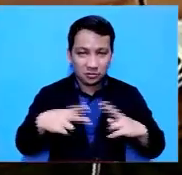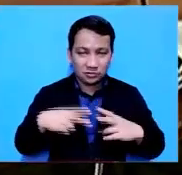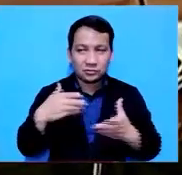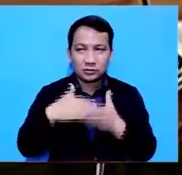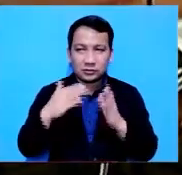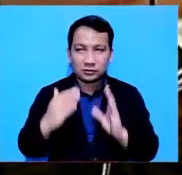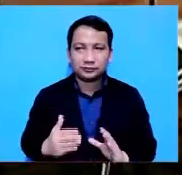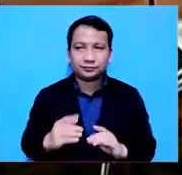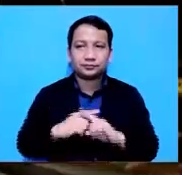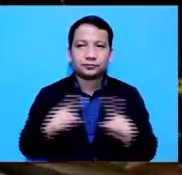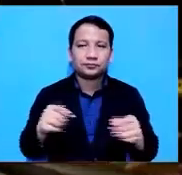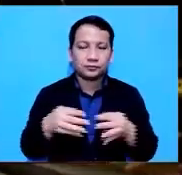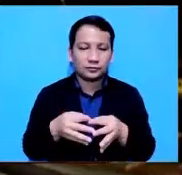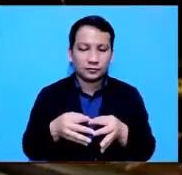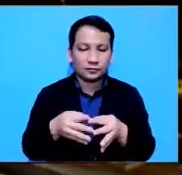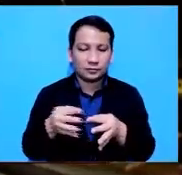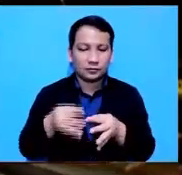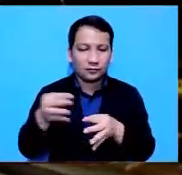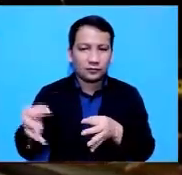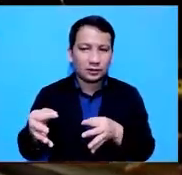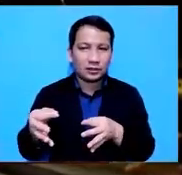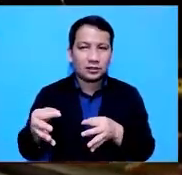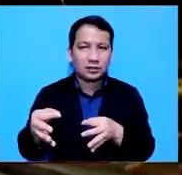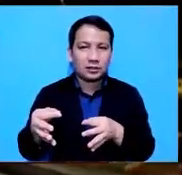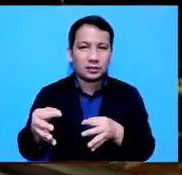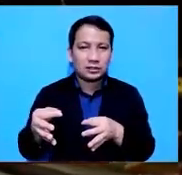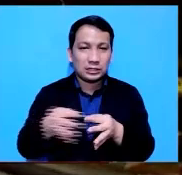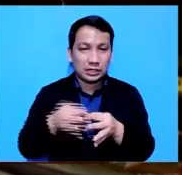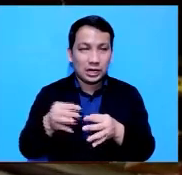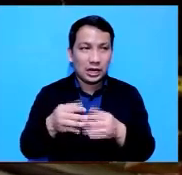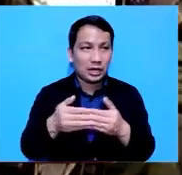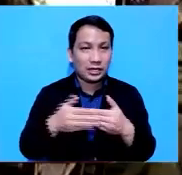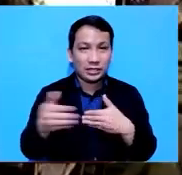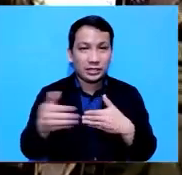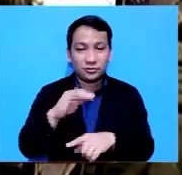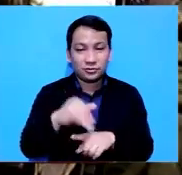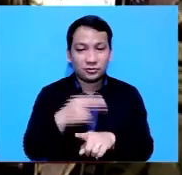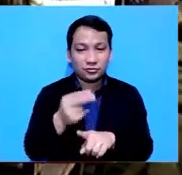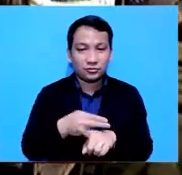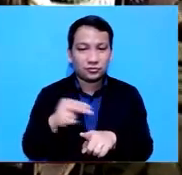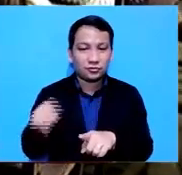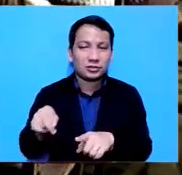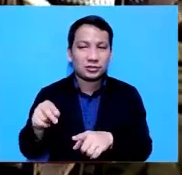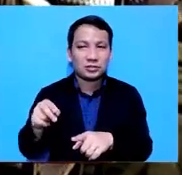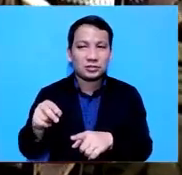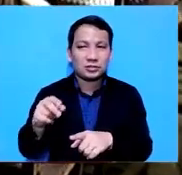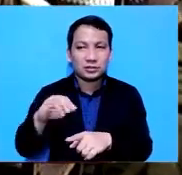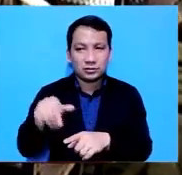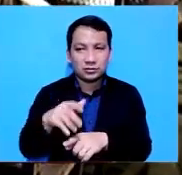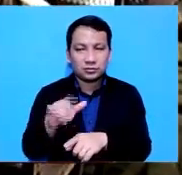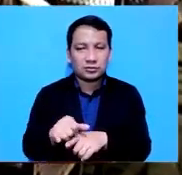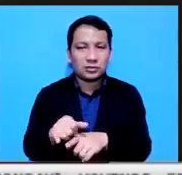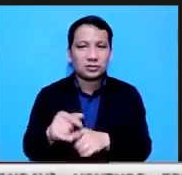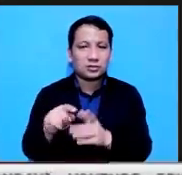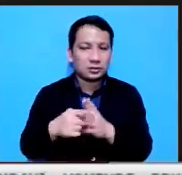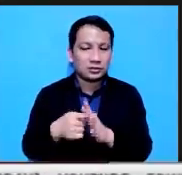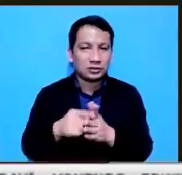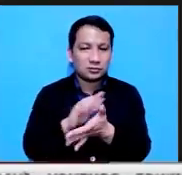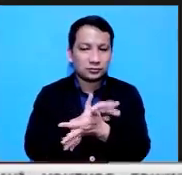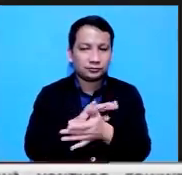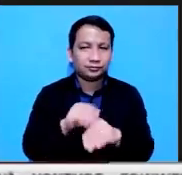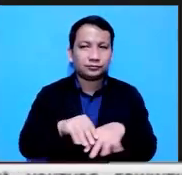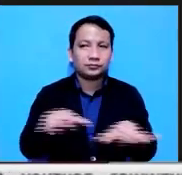Inurong kasi sa June hanggang July ang summer break nung magsimula ang pandemya. marami nga nagsasabi, pwede na tapos na yung